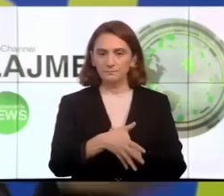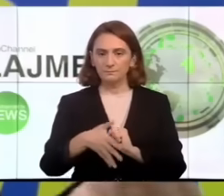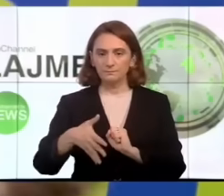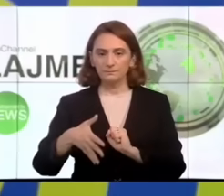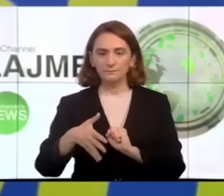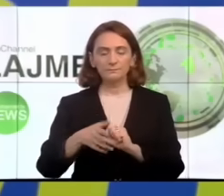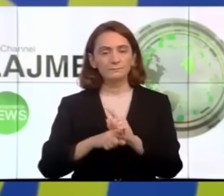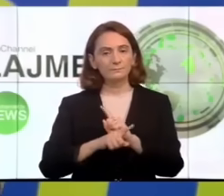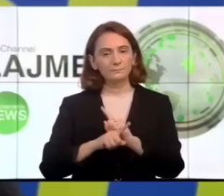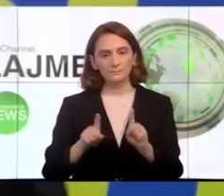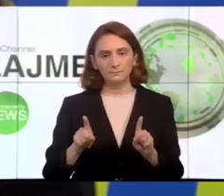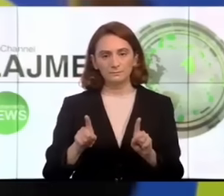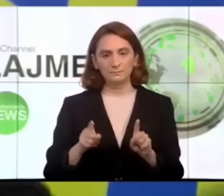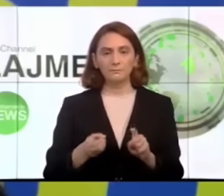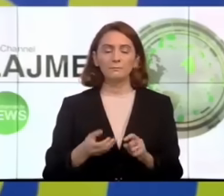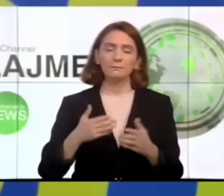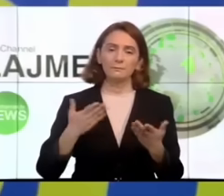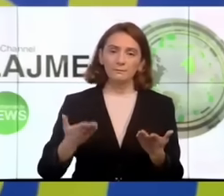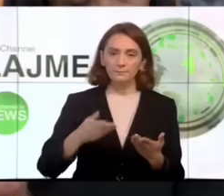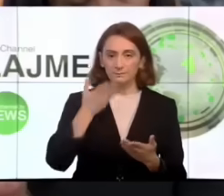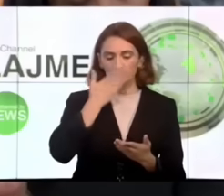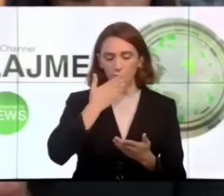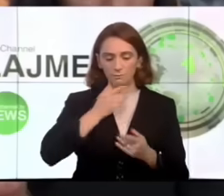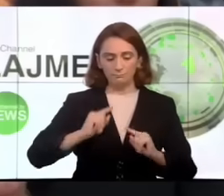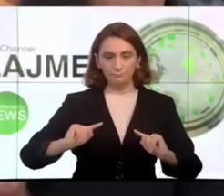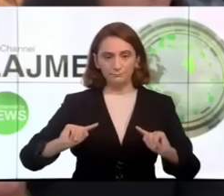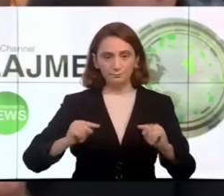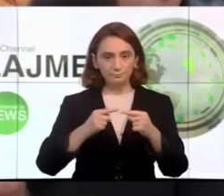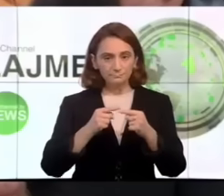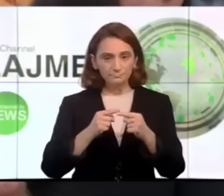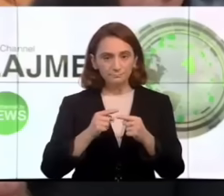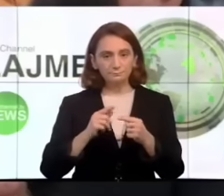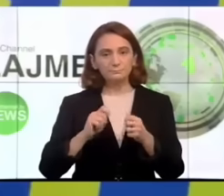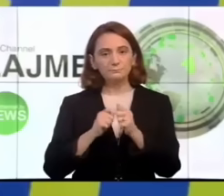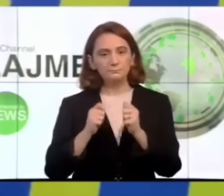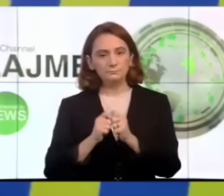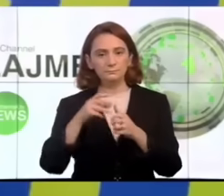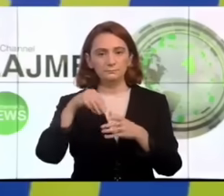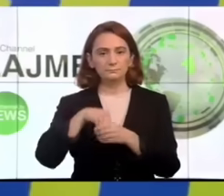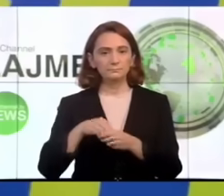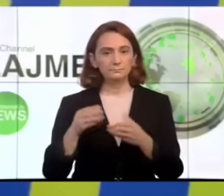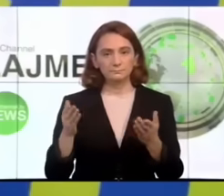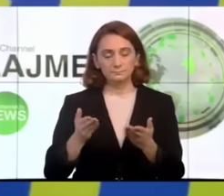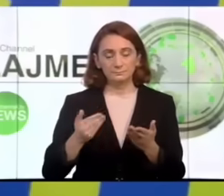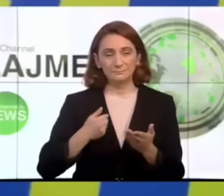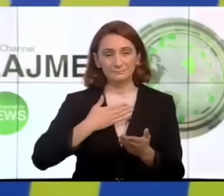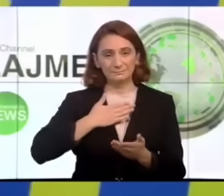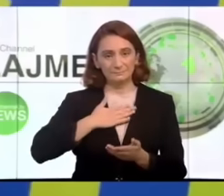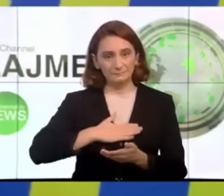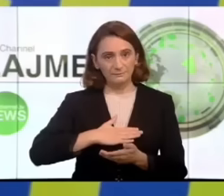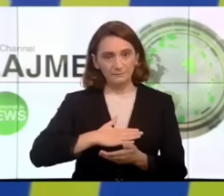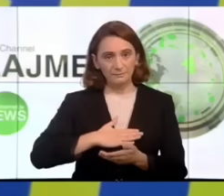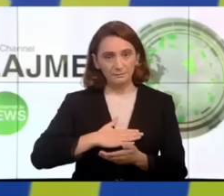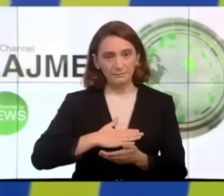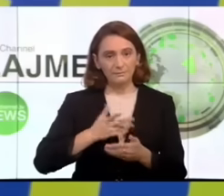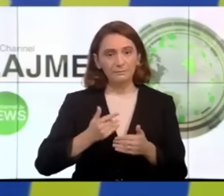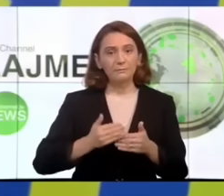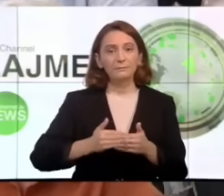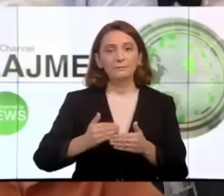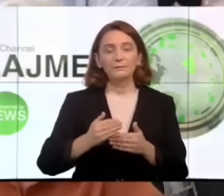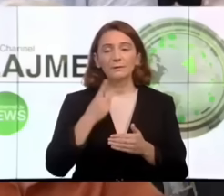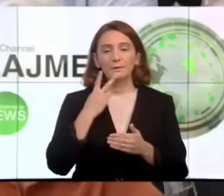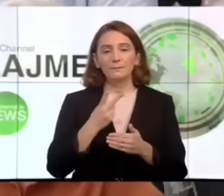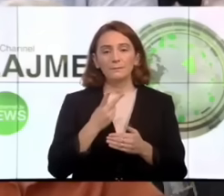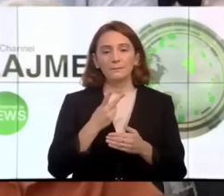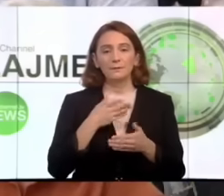një keqkuptim që mund të kthehet në një konflikt. Kryeminist Edi Rama foli edhe për atë që ai quajti një presion të vazhdueshëm të një ndotje të